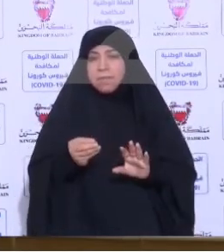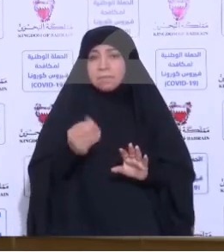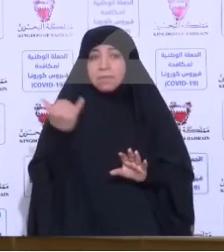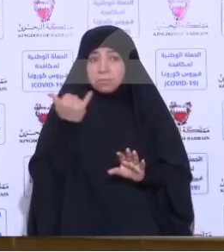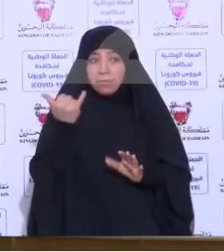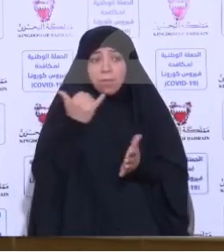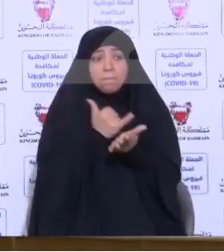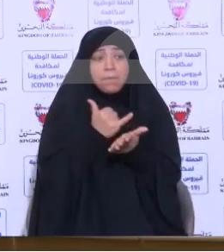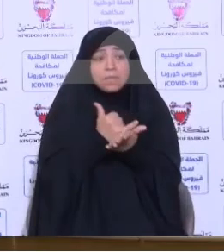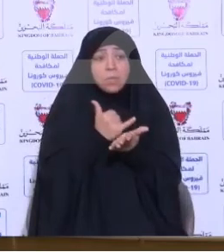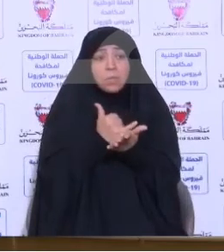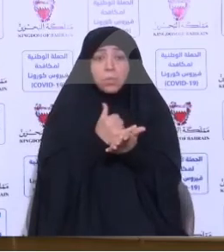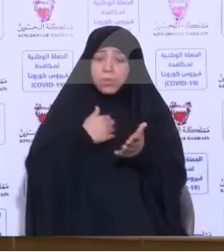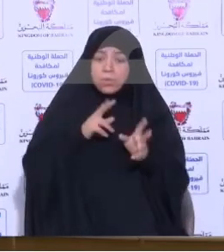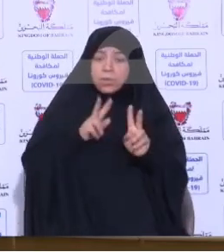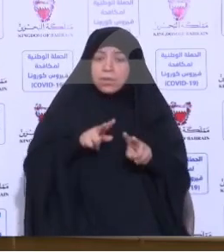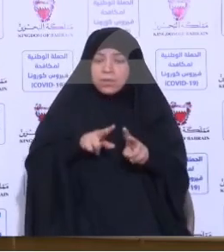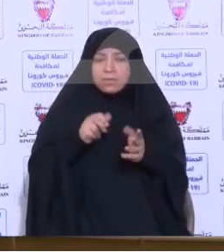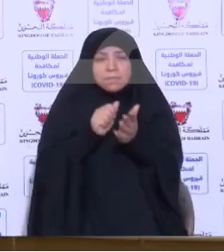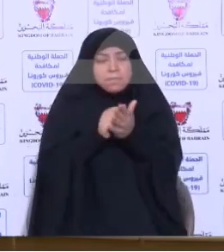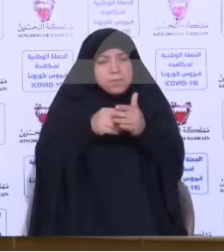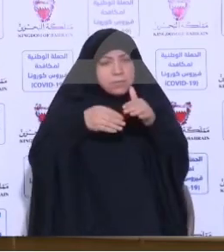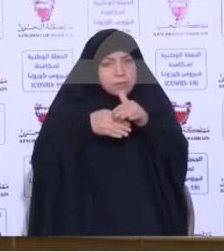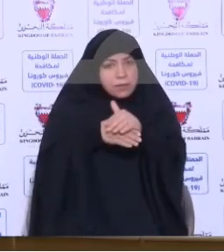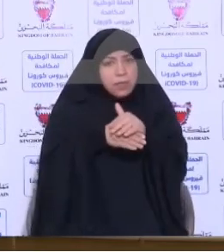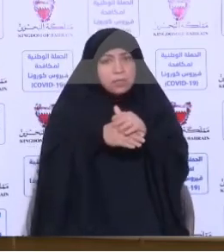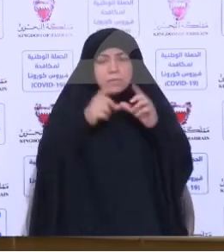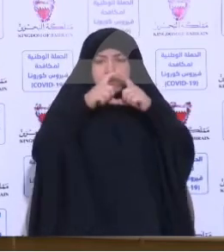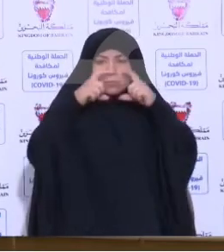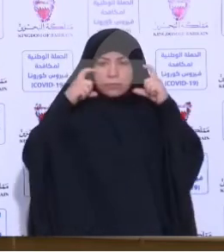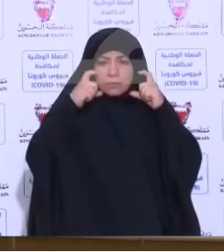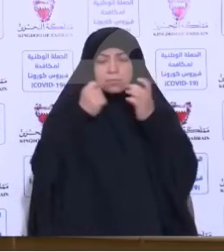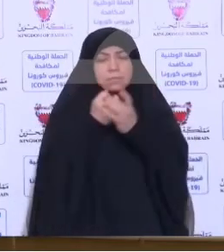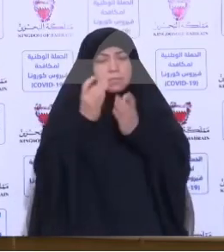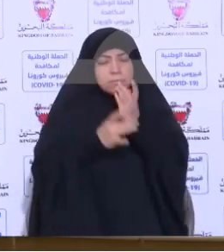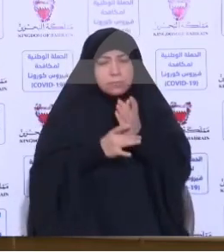وأهمية الالتزام الكامل بالتعليمات،